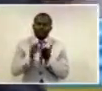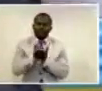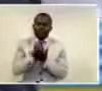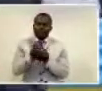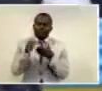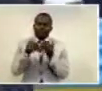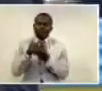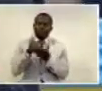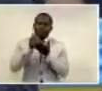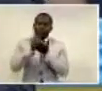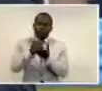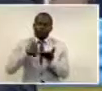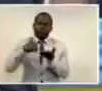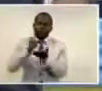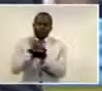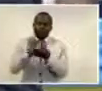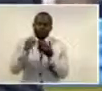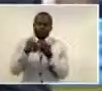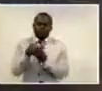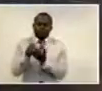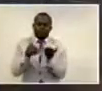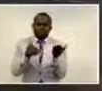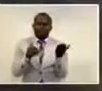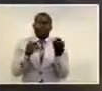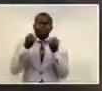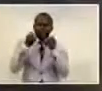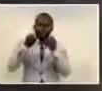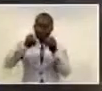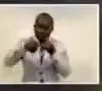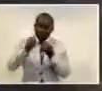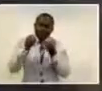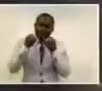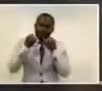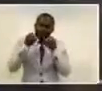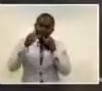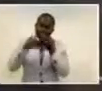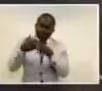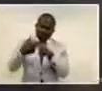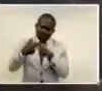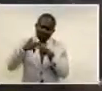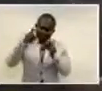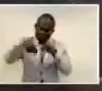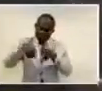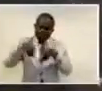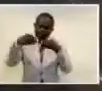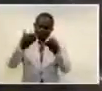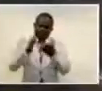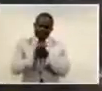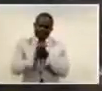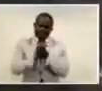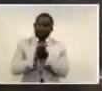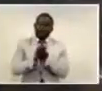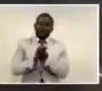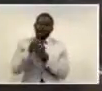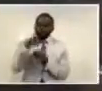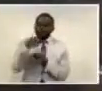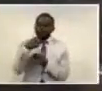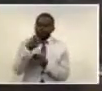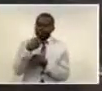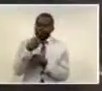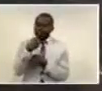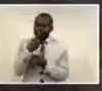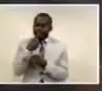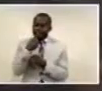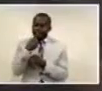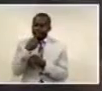n'isaha mudufashe baduha ibyangombwa kuko ubutaka utumbye kwari byo nkubwira se kwari byo nkubwira ko bagiye kubibaha byanze bikunze nibande ni